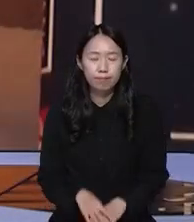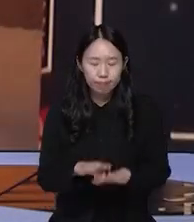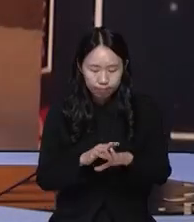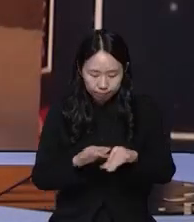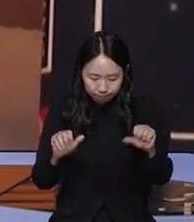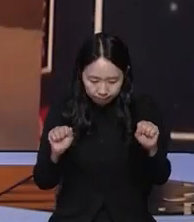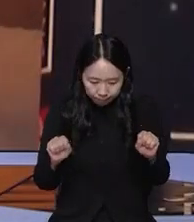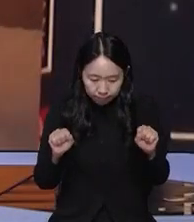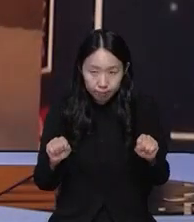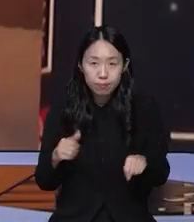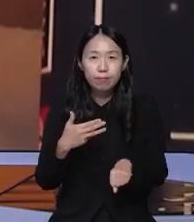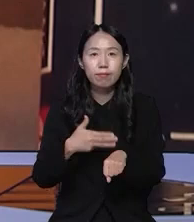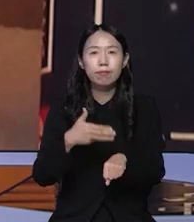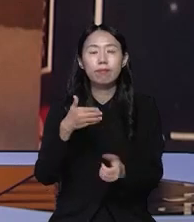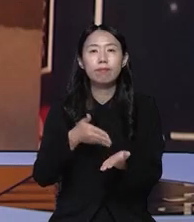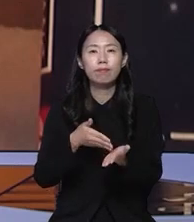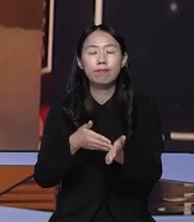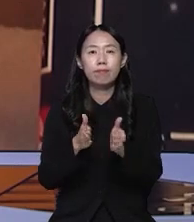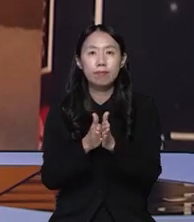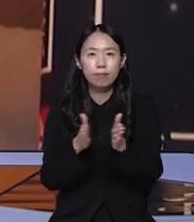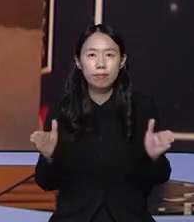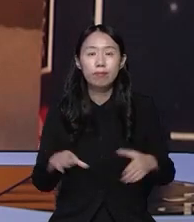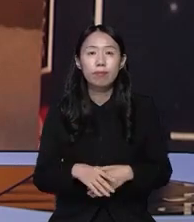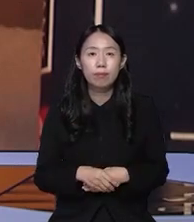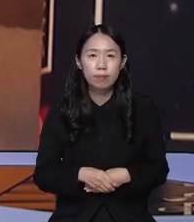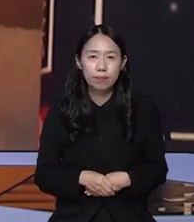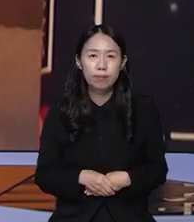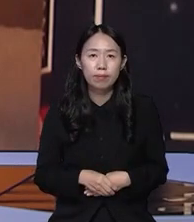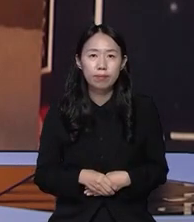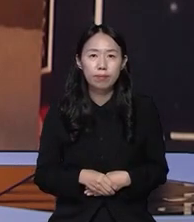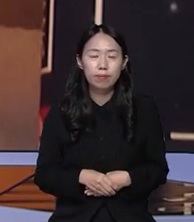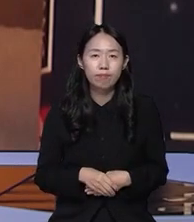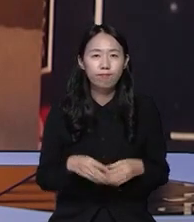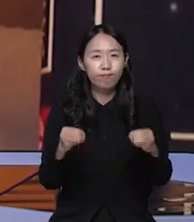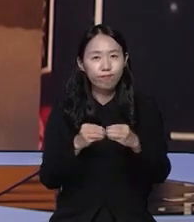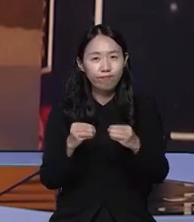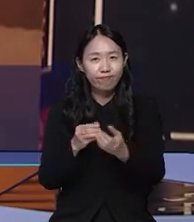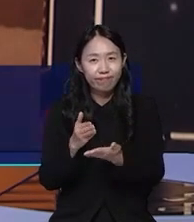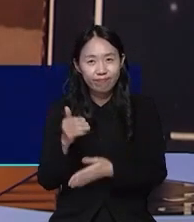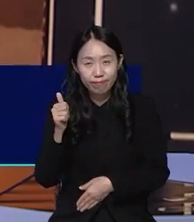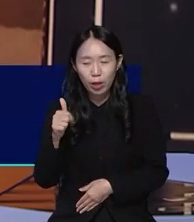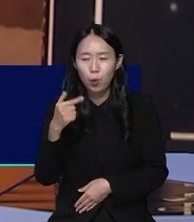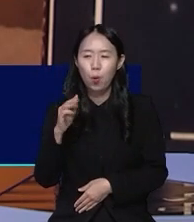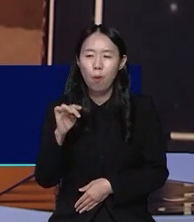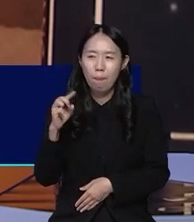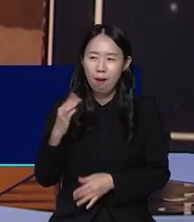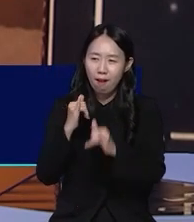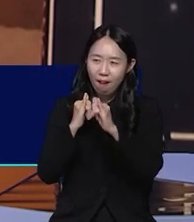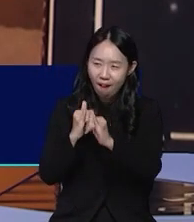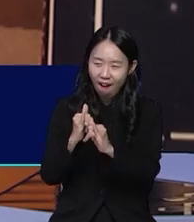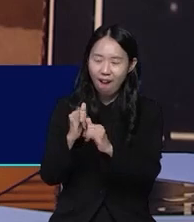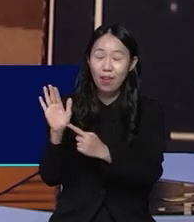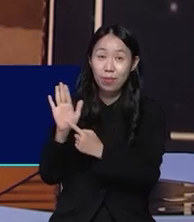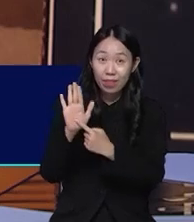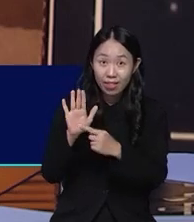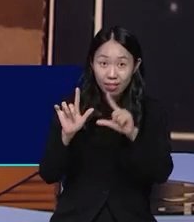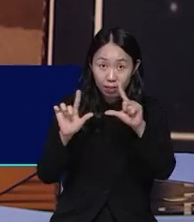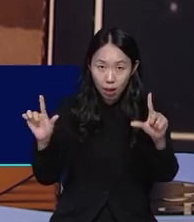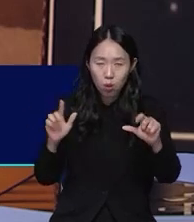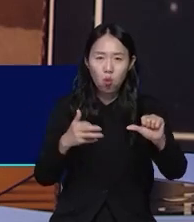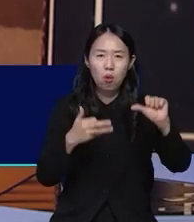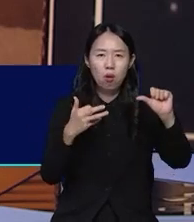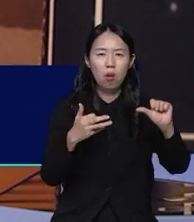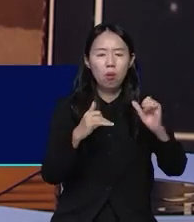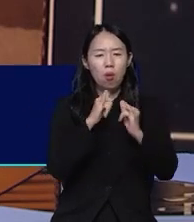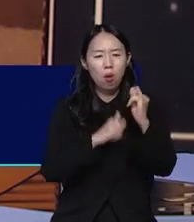시청자 여러분 안녕하십니까? KBC 8시 뉴스 시작합니다. 소설가 한강의 노벨문학상 수상 소식이 전해진 당일